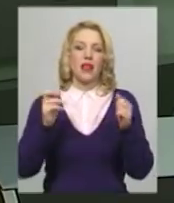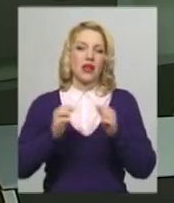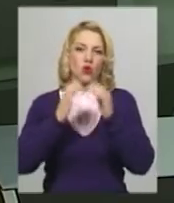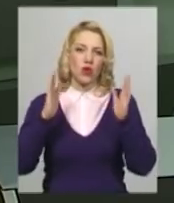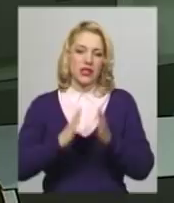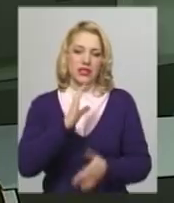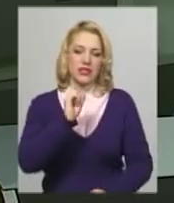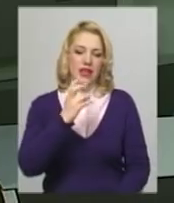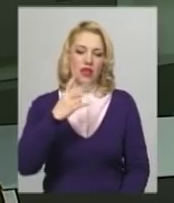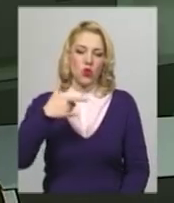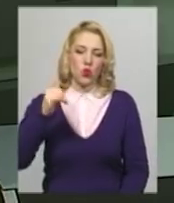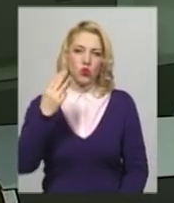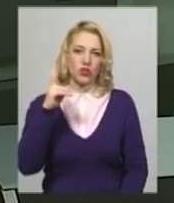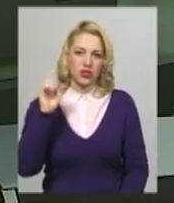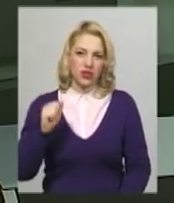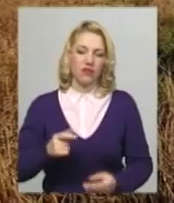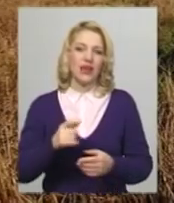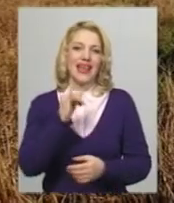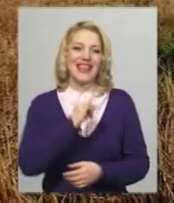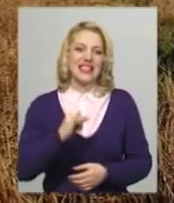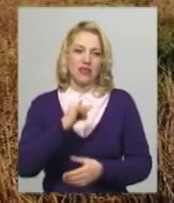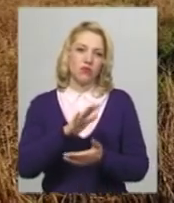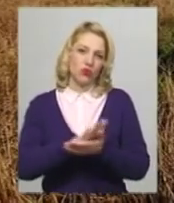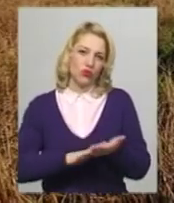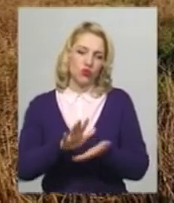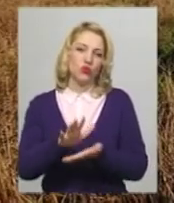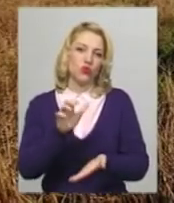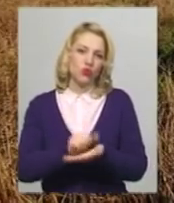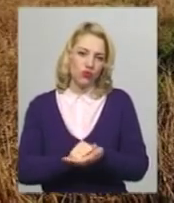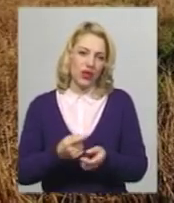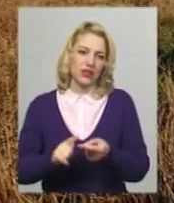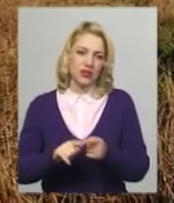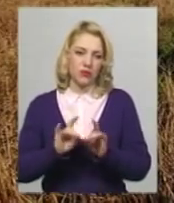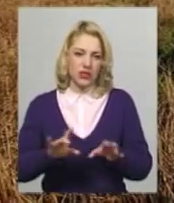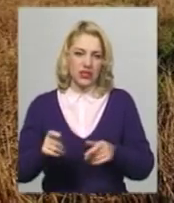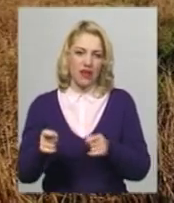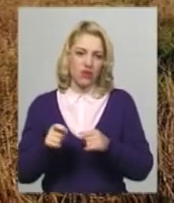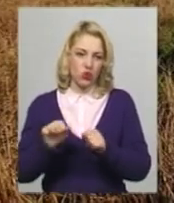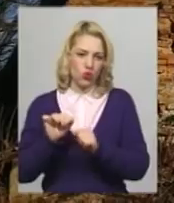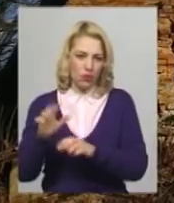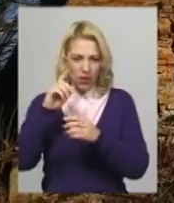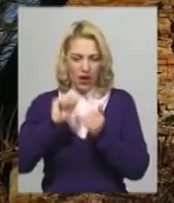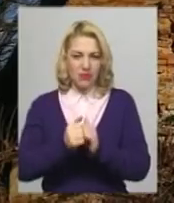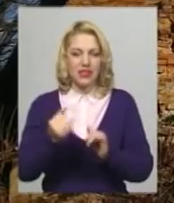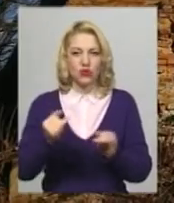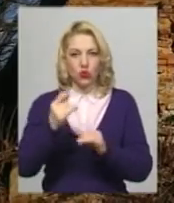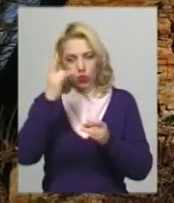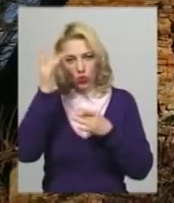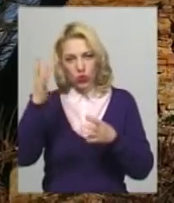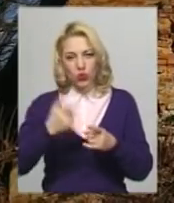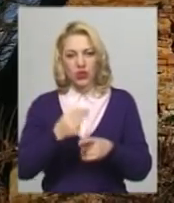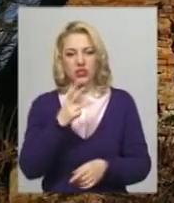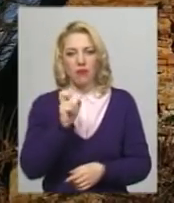князів Сангушків Візяслої продовжує руйнуватися, повідомляє завідувач відділом охорони пам'яток історії та культури Хмельницької області